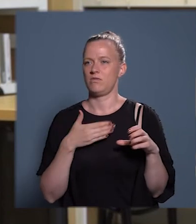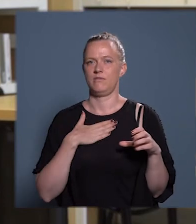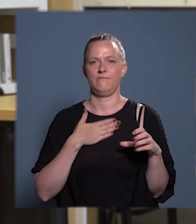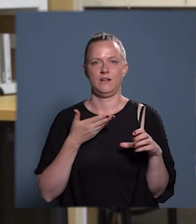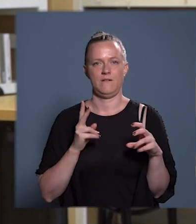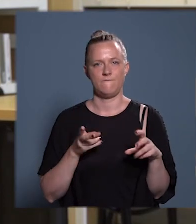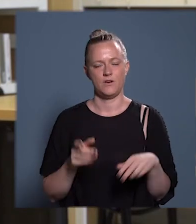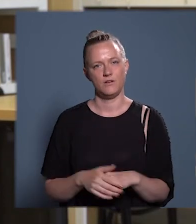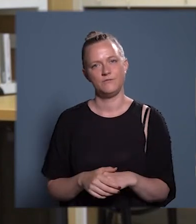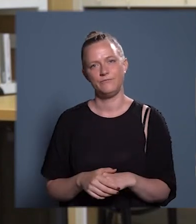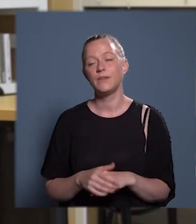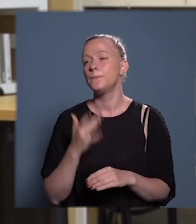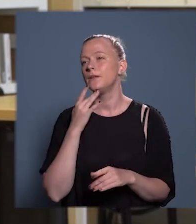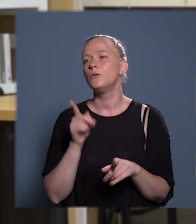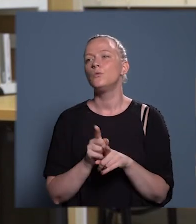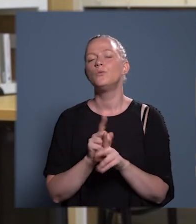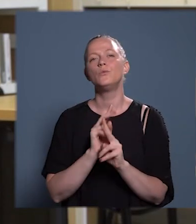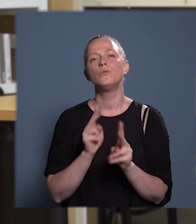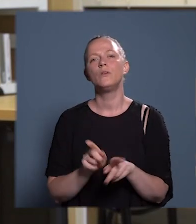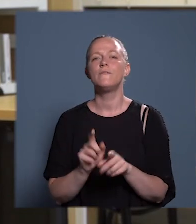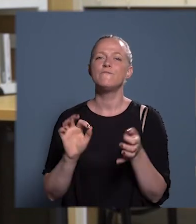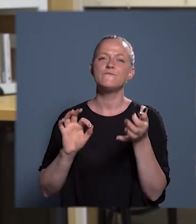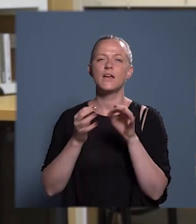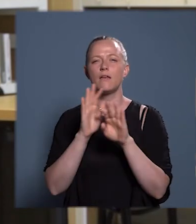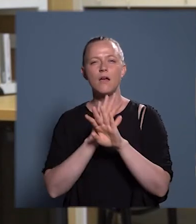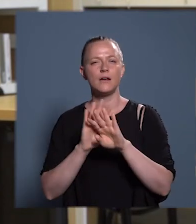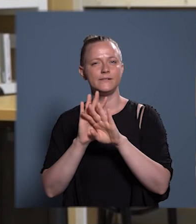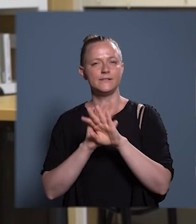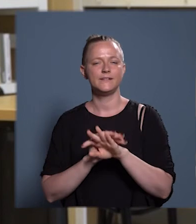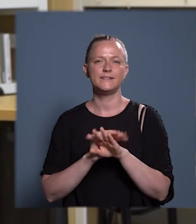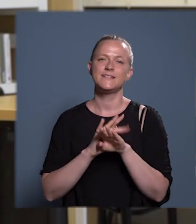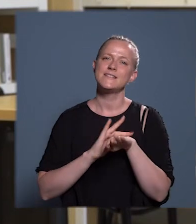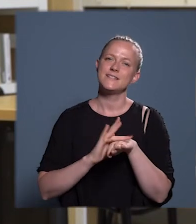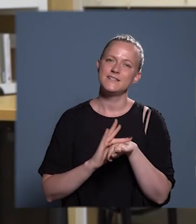mindig úgy van például a fény, árnyék, a színek,